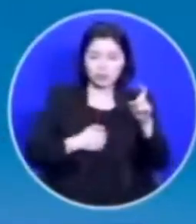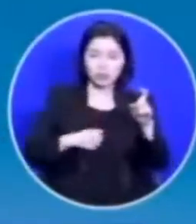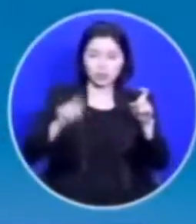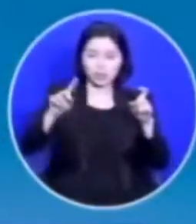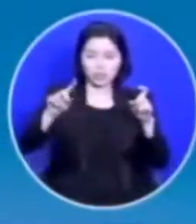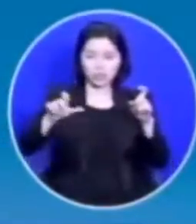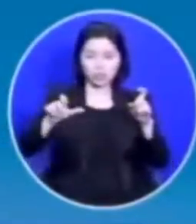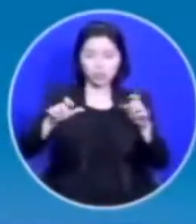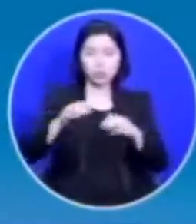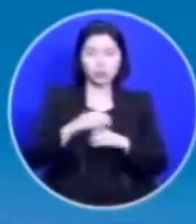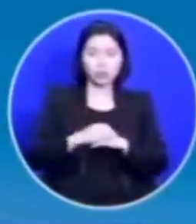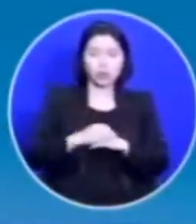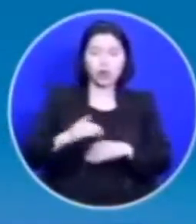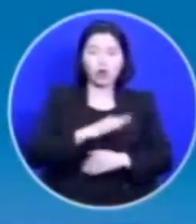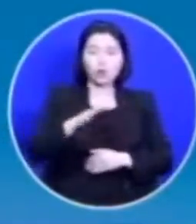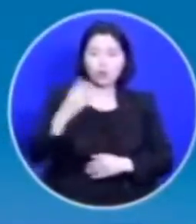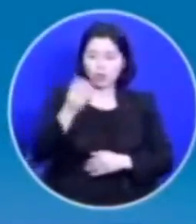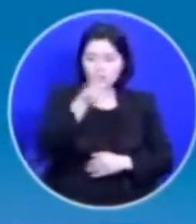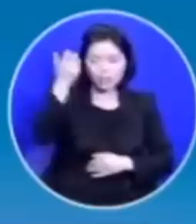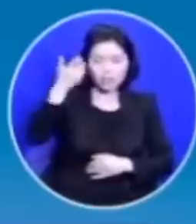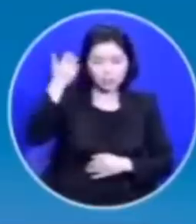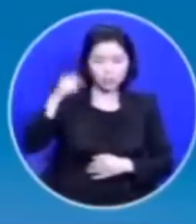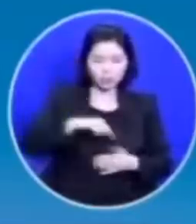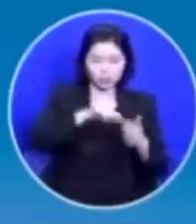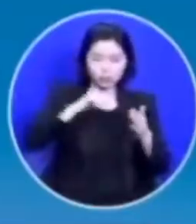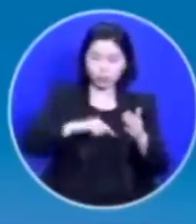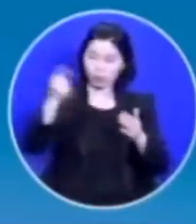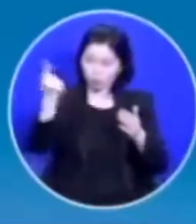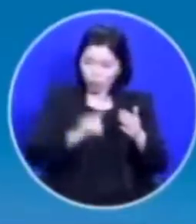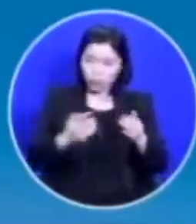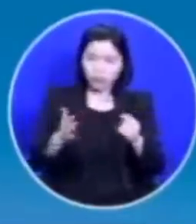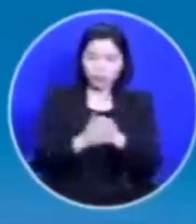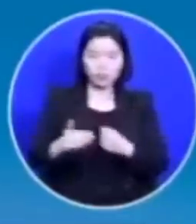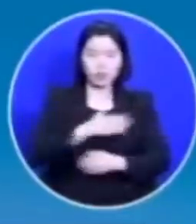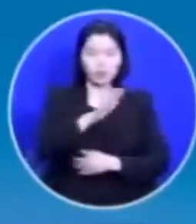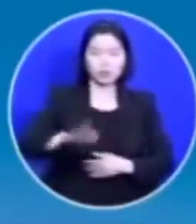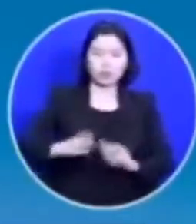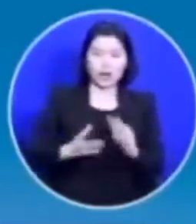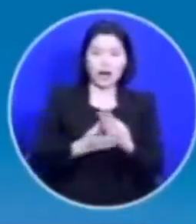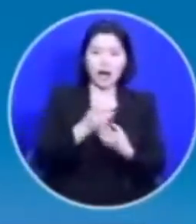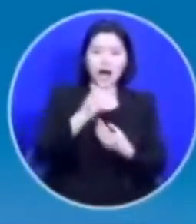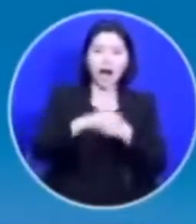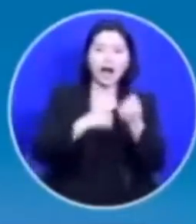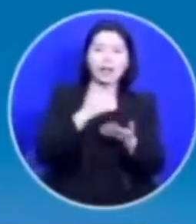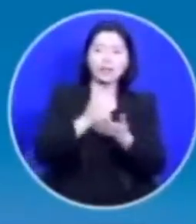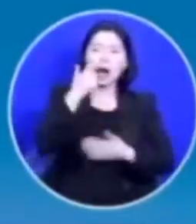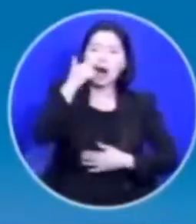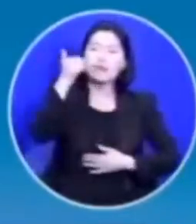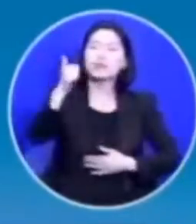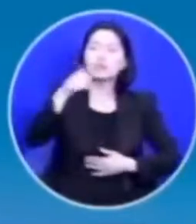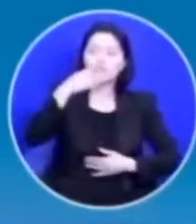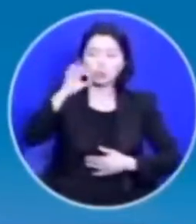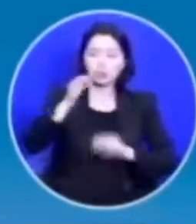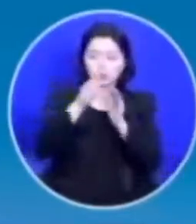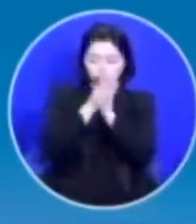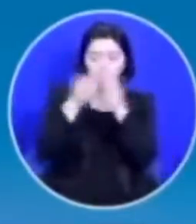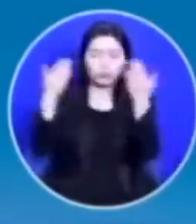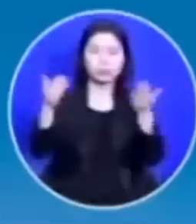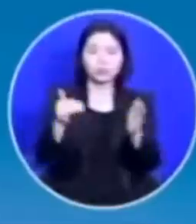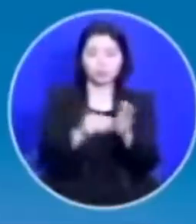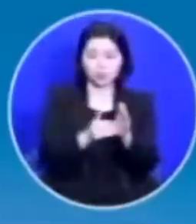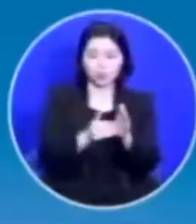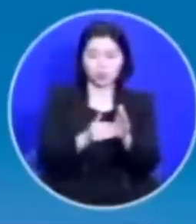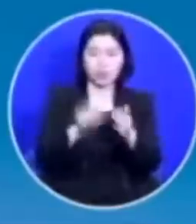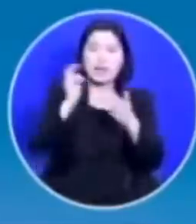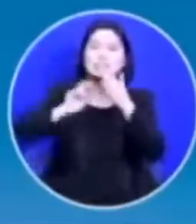우리 성령님이 우리 안에 오셨으니 까 우리가 하나님을 아버지라고 부르고 기도하는 겁니다 찬송을